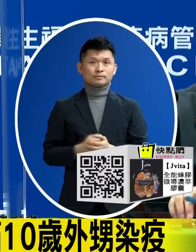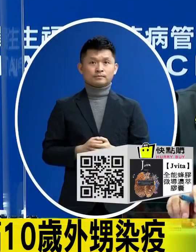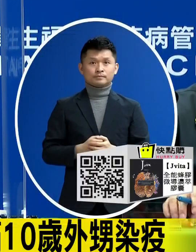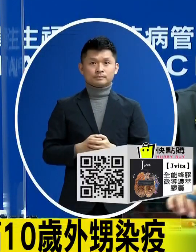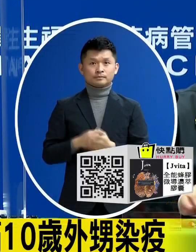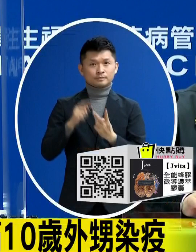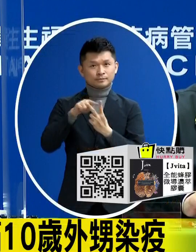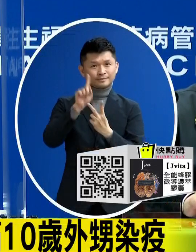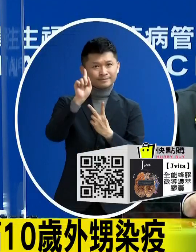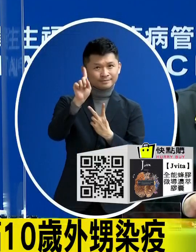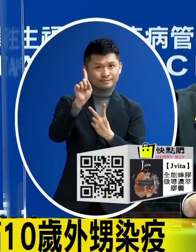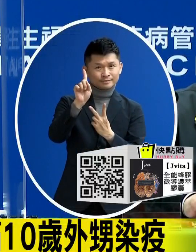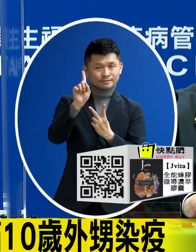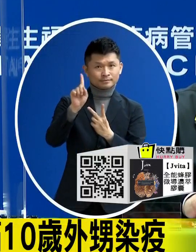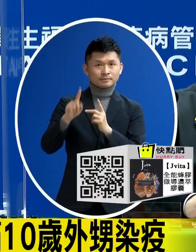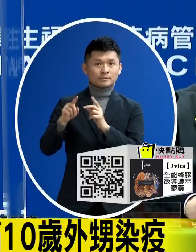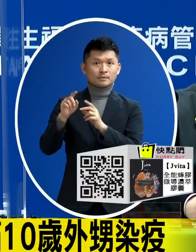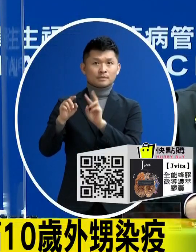的一位